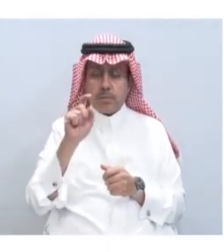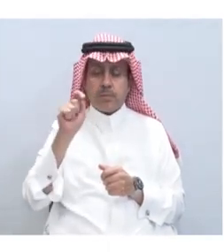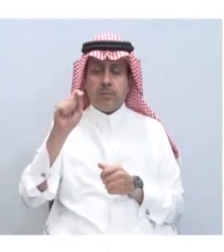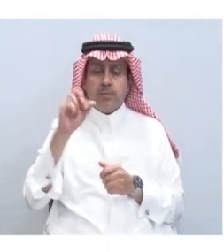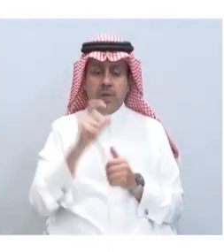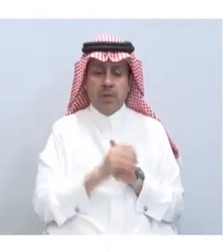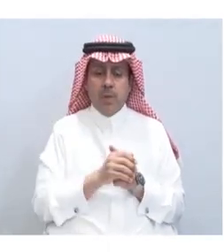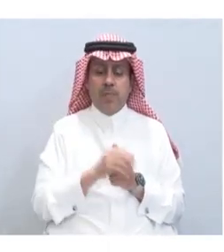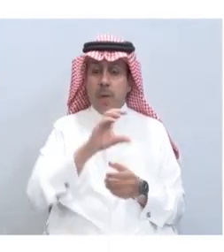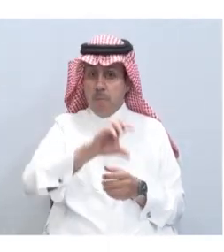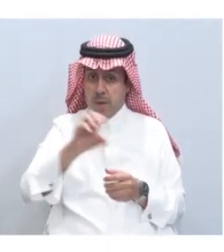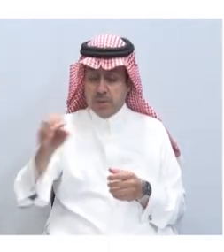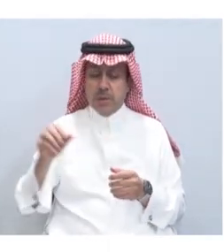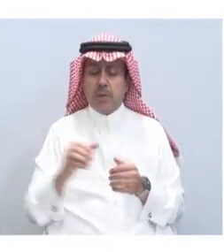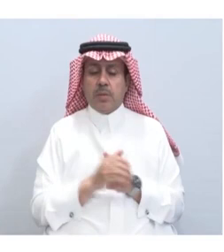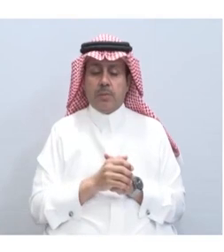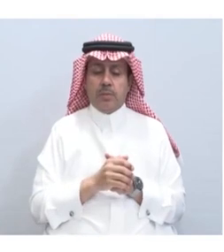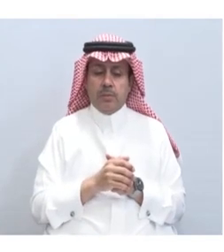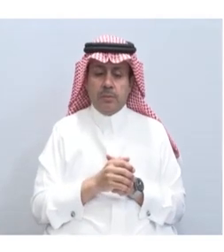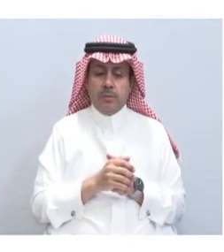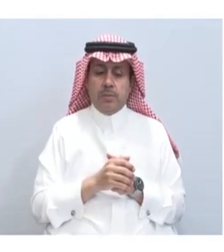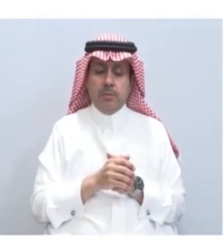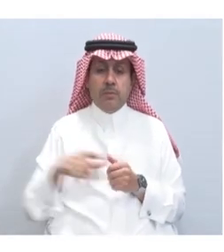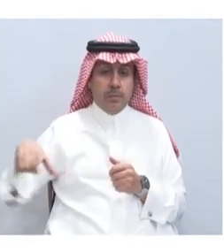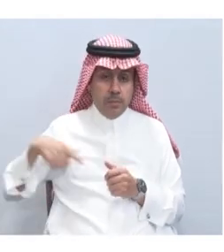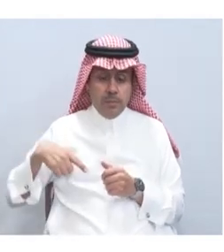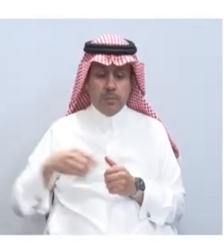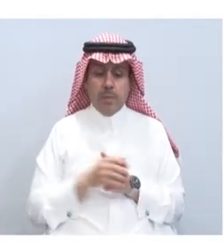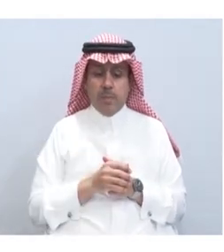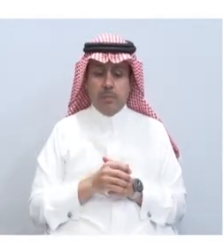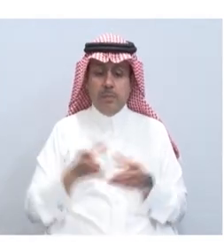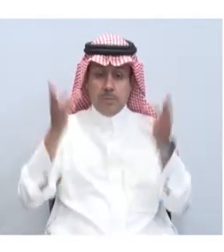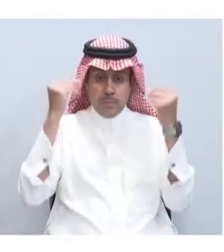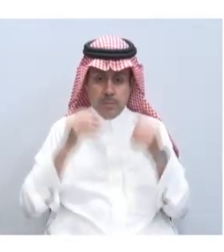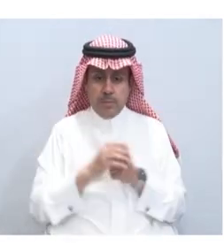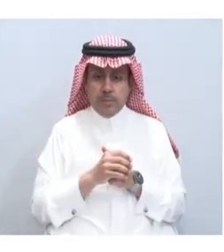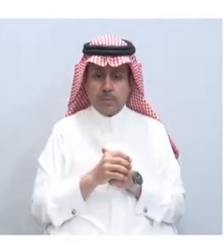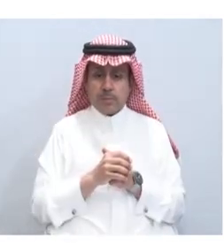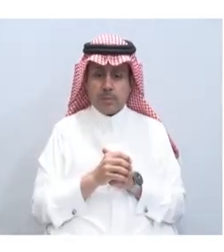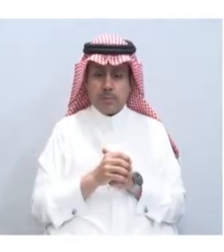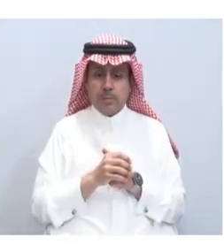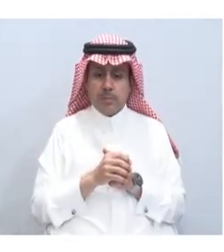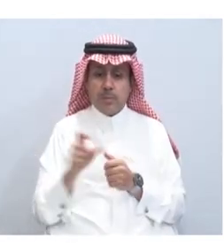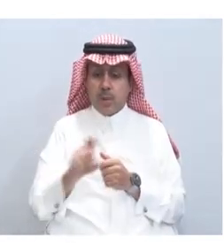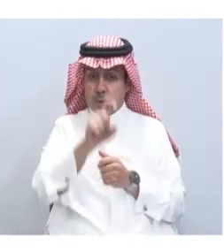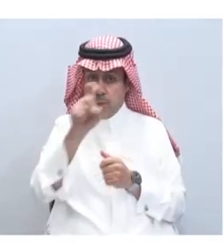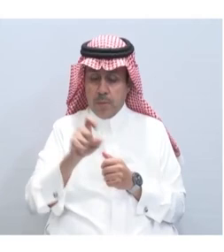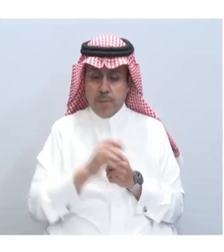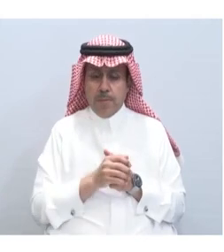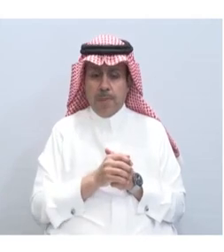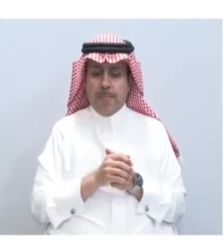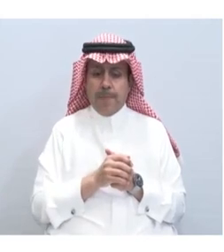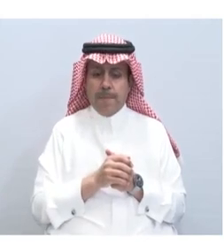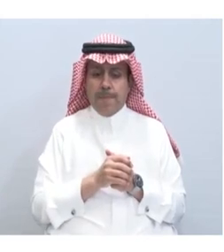ذكرنا البرامج والتطبيقات مثل اداره وتنظيم المكتبات ومراكز المعلومات لدينا هذا التساؤل